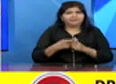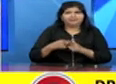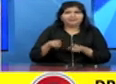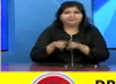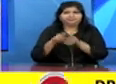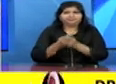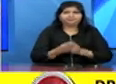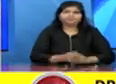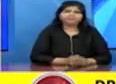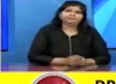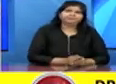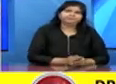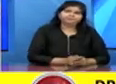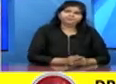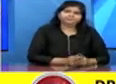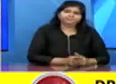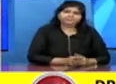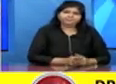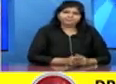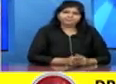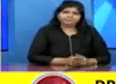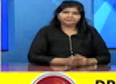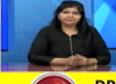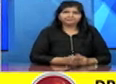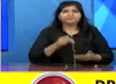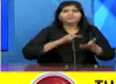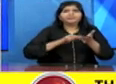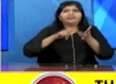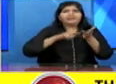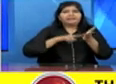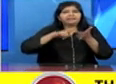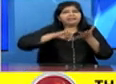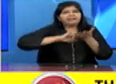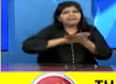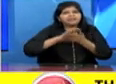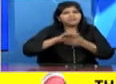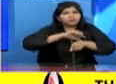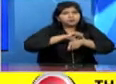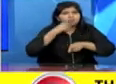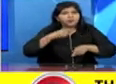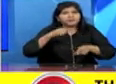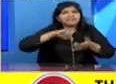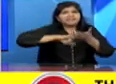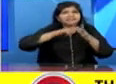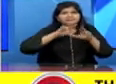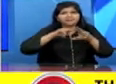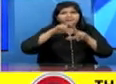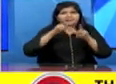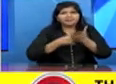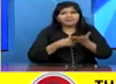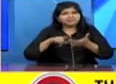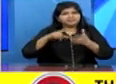हैं। बहुत शुभकामनाएं भैया। सब थैंक थैंक यू। यू सर। थैंक यू। नितेश जी, आपको बहुत बहुत साधुवाद। आप जैसे लोगों के प्रयासों